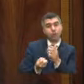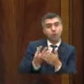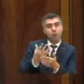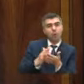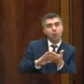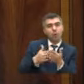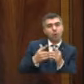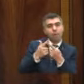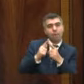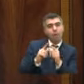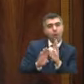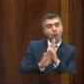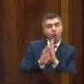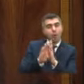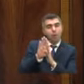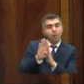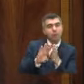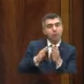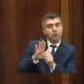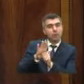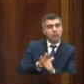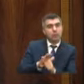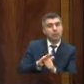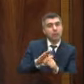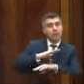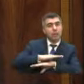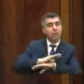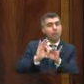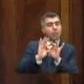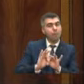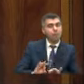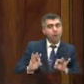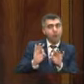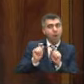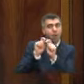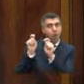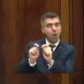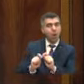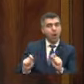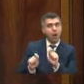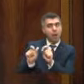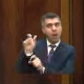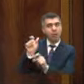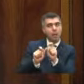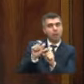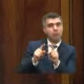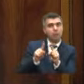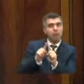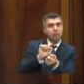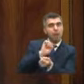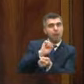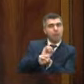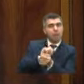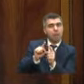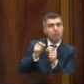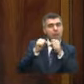السياسي والحقوقي، وتكفوا عن المزيد من التراجع عن احترام حقوق الإنسان واحترام الحريات الفردية والجماعية، وتطلقوا سراح كل المعتقلين